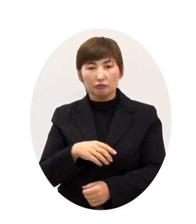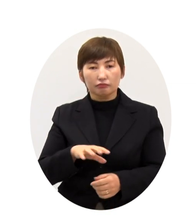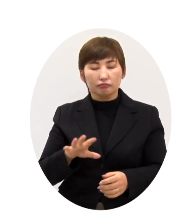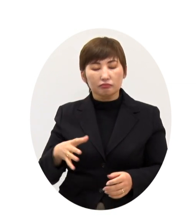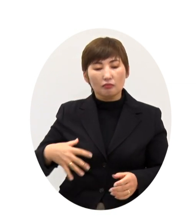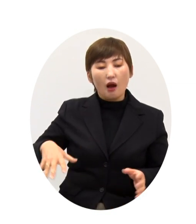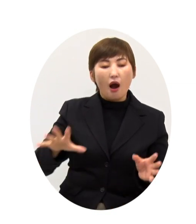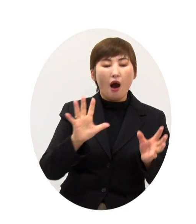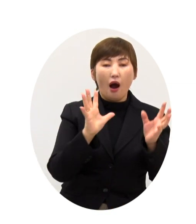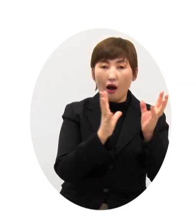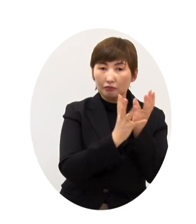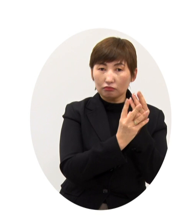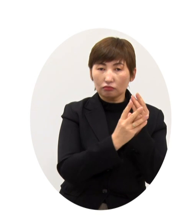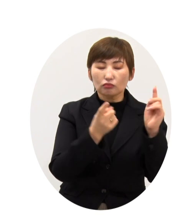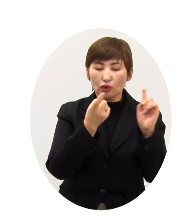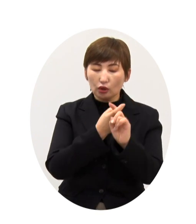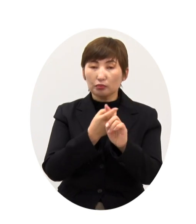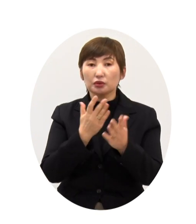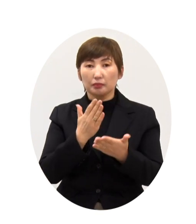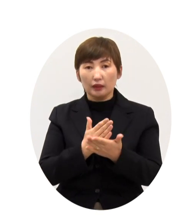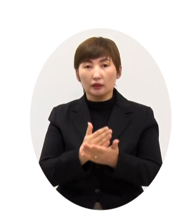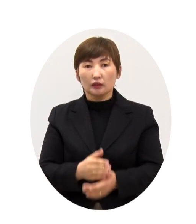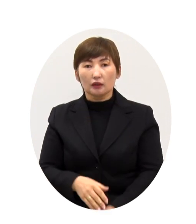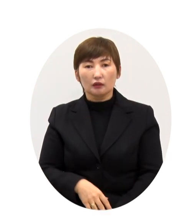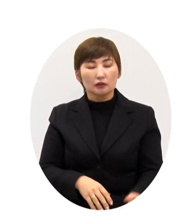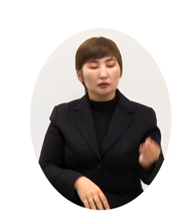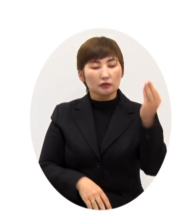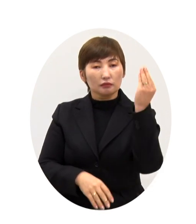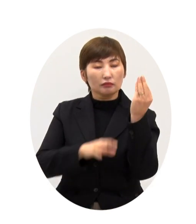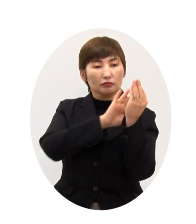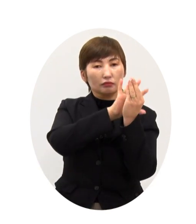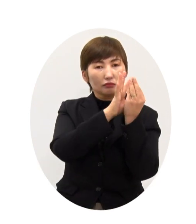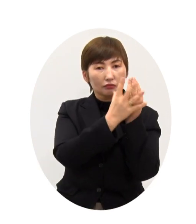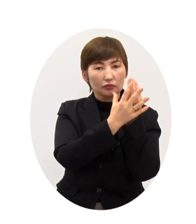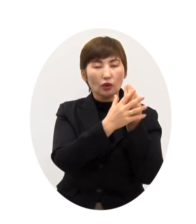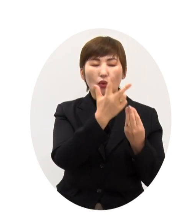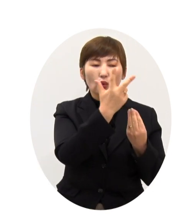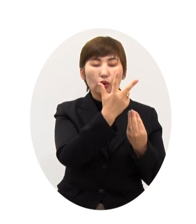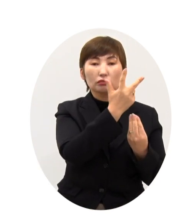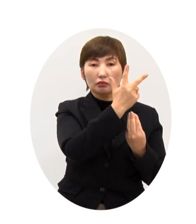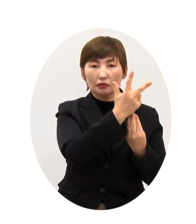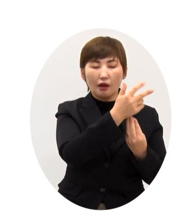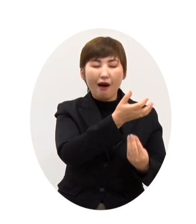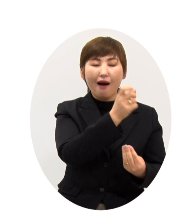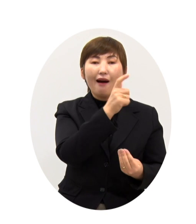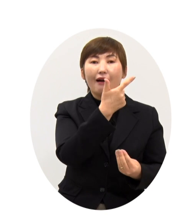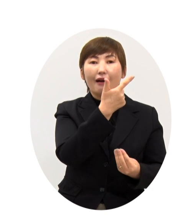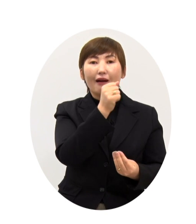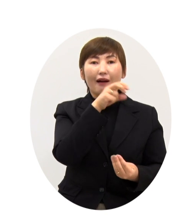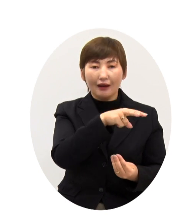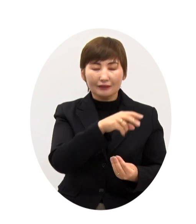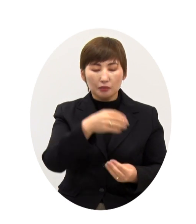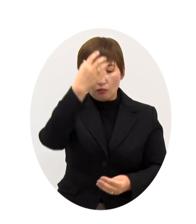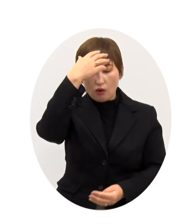Илж тугыг гол тугтайгаа чагтлан холбосон байдаг. Их цагаан тугны оройн 3 дүлт гал